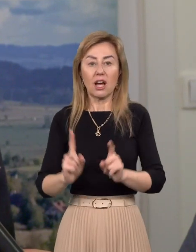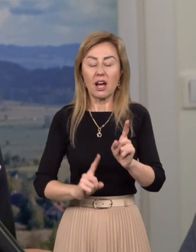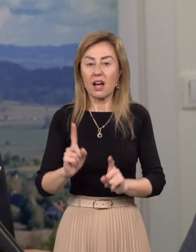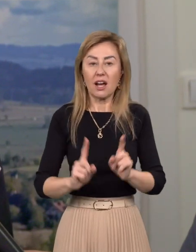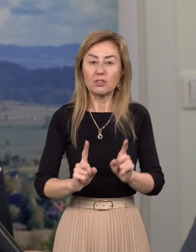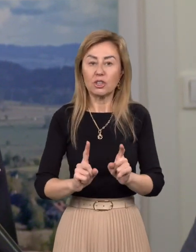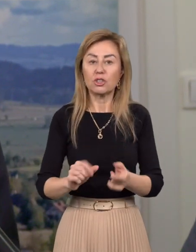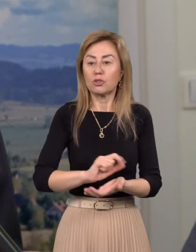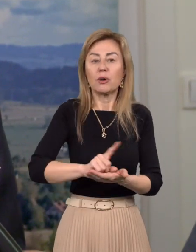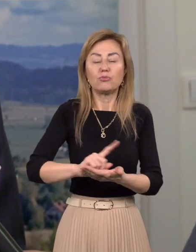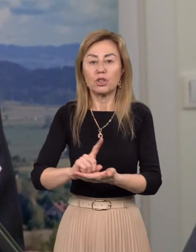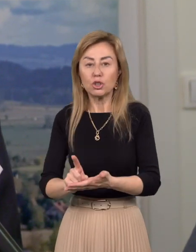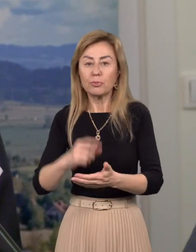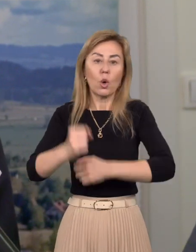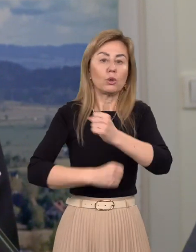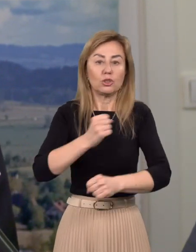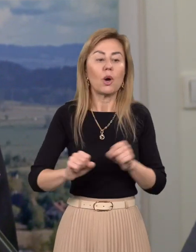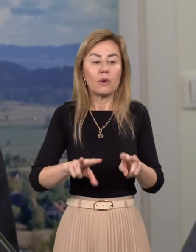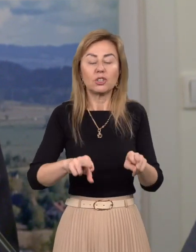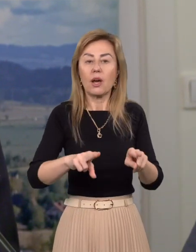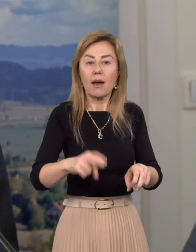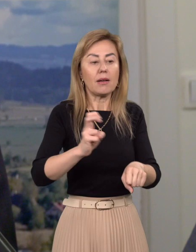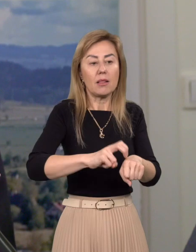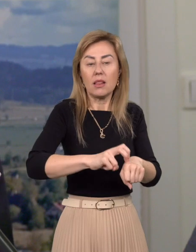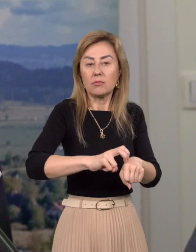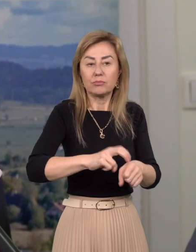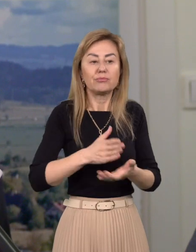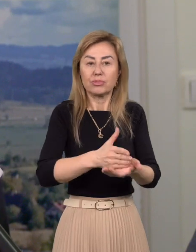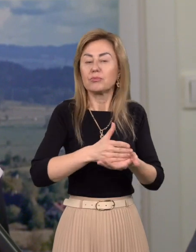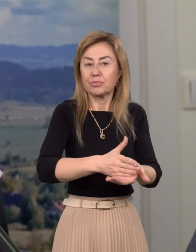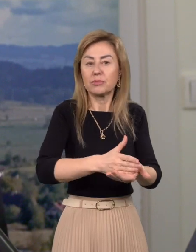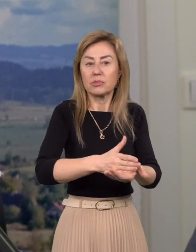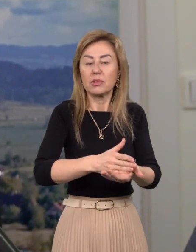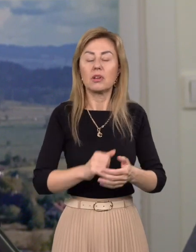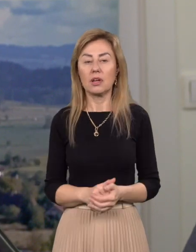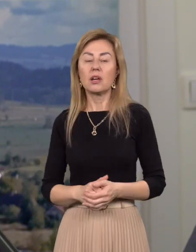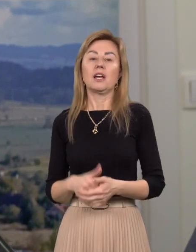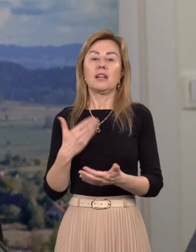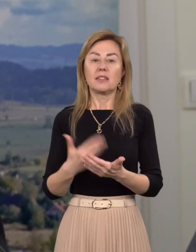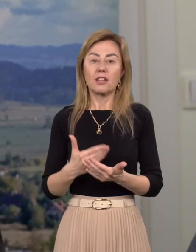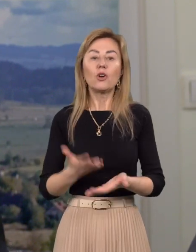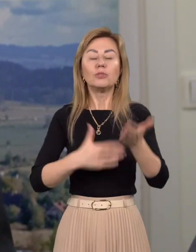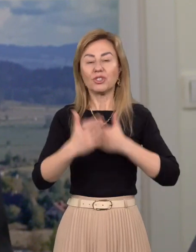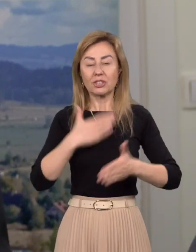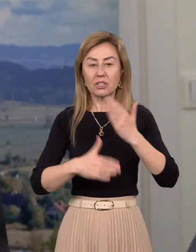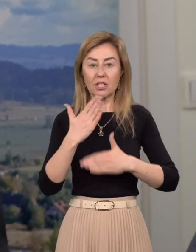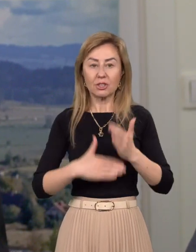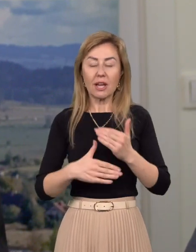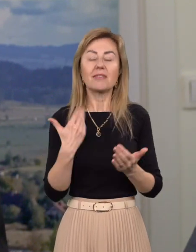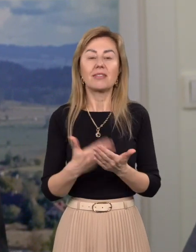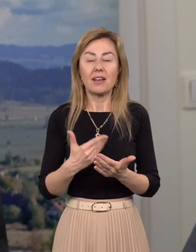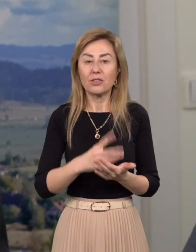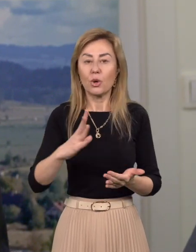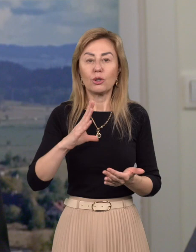dni, tygodnie decydują o tym, jakie szanse są na wyleczenie. Cieszę się ogromnie też z tego,